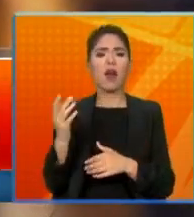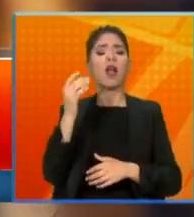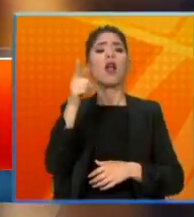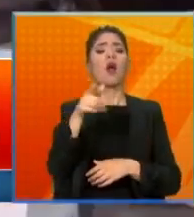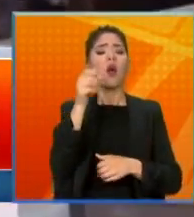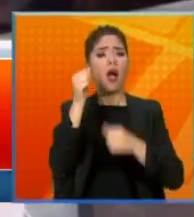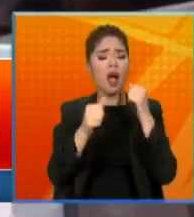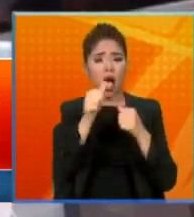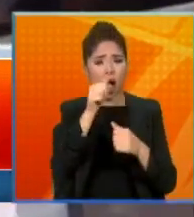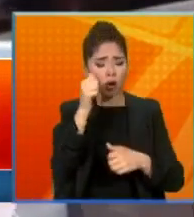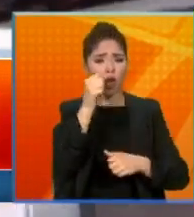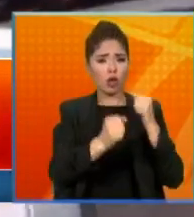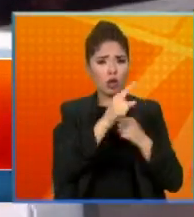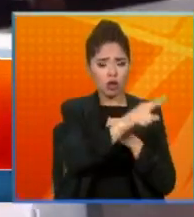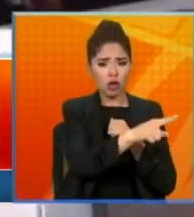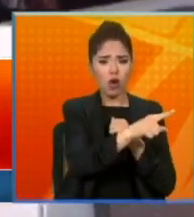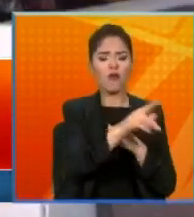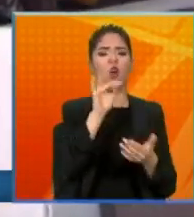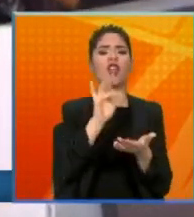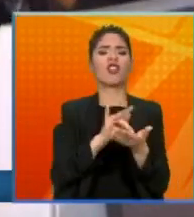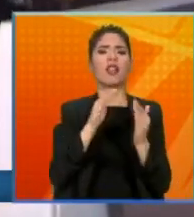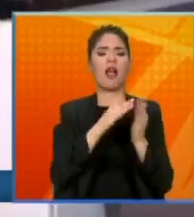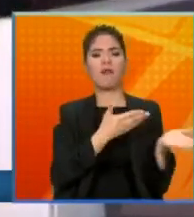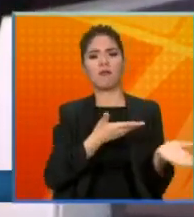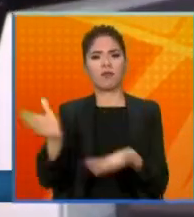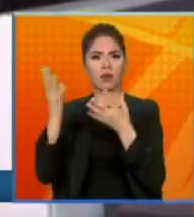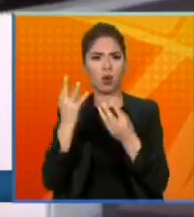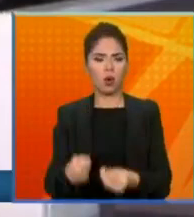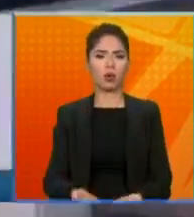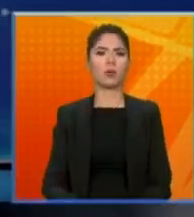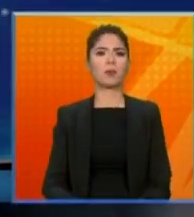başına geçip kazaya neden olan zanlı ise cezaevinde.